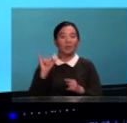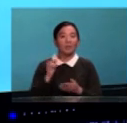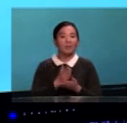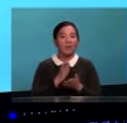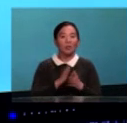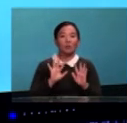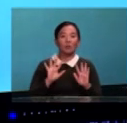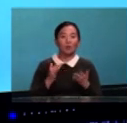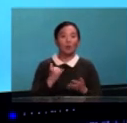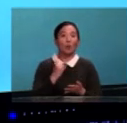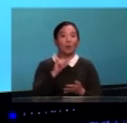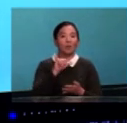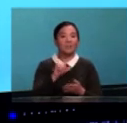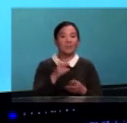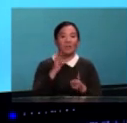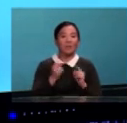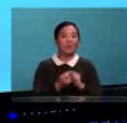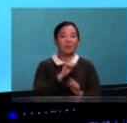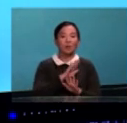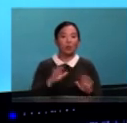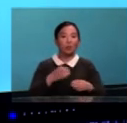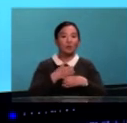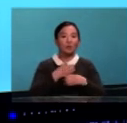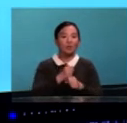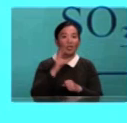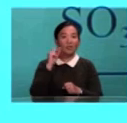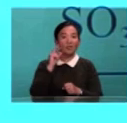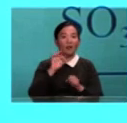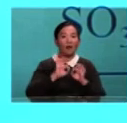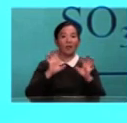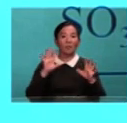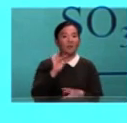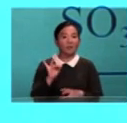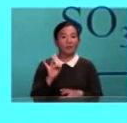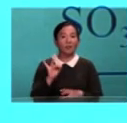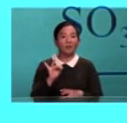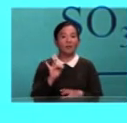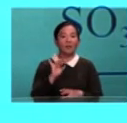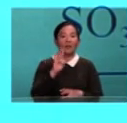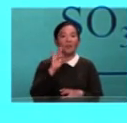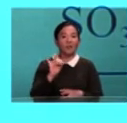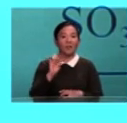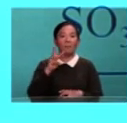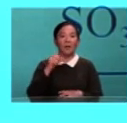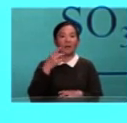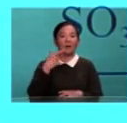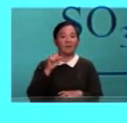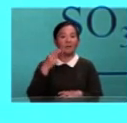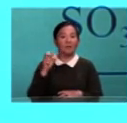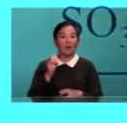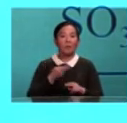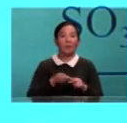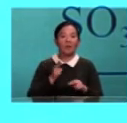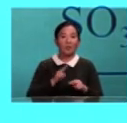данном случае у нас с вами не происходит уменьшение числа атомов ни кислорода, ни марганца. При этом